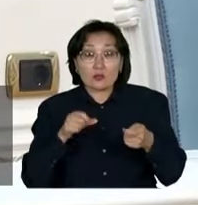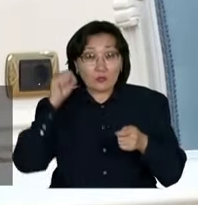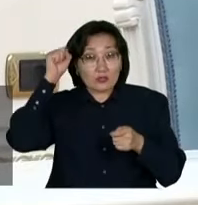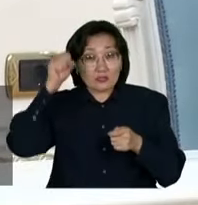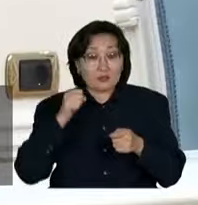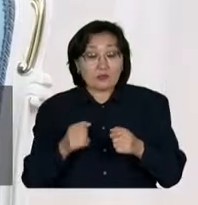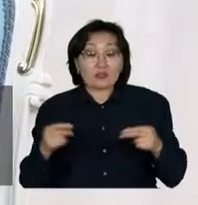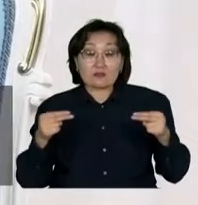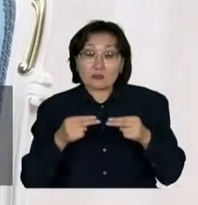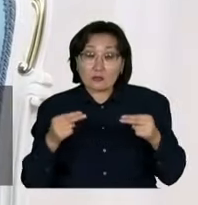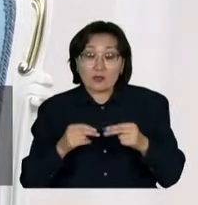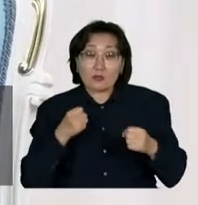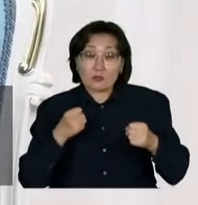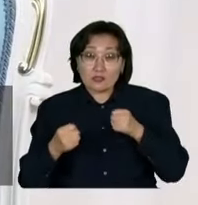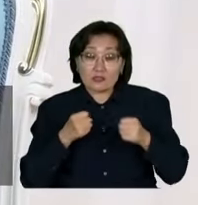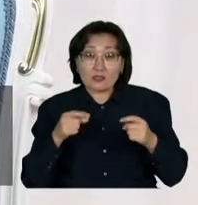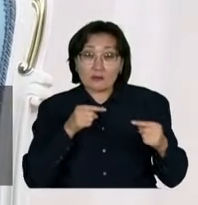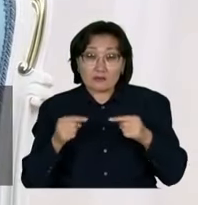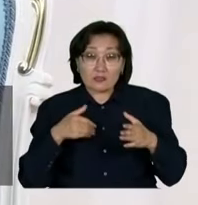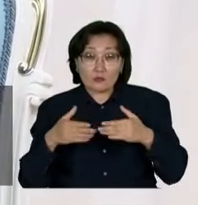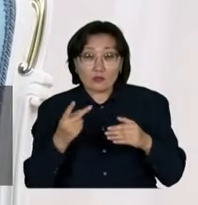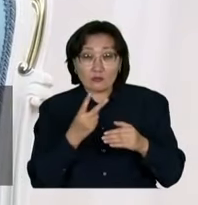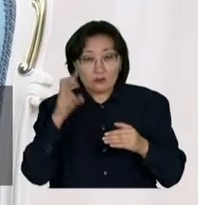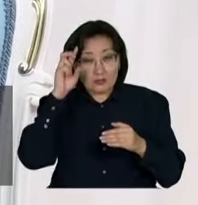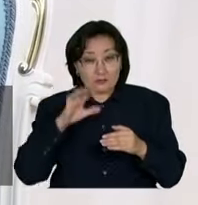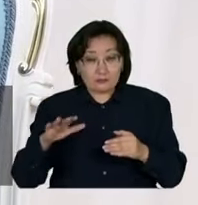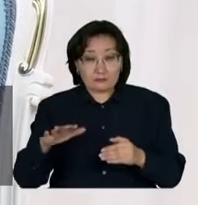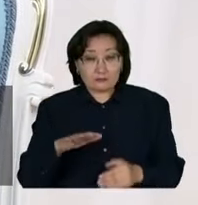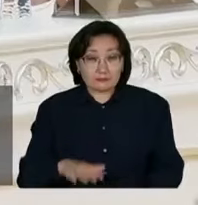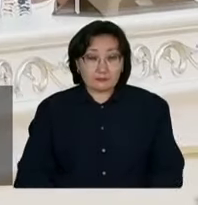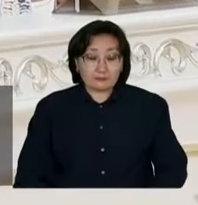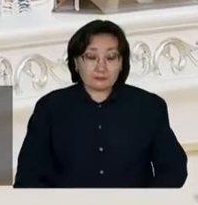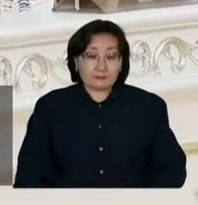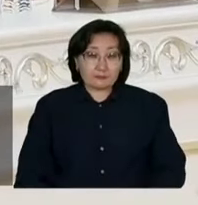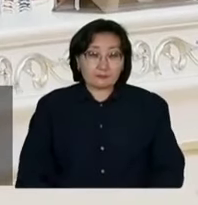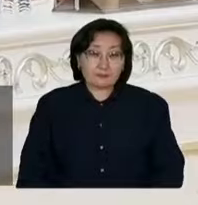Узбекистана свидетельствует об укреплении взаимоотношений двух стран.